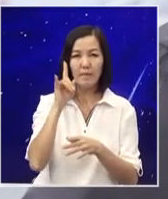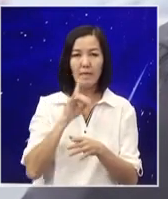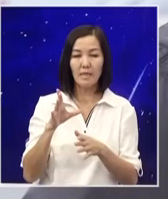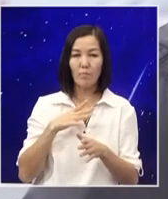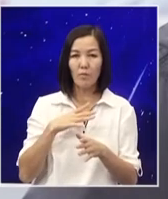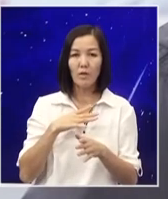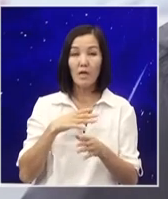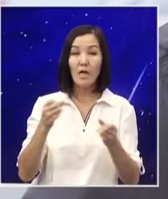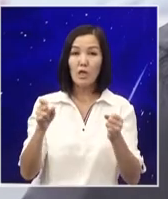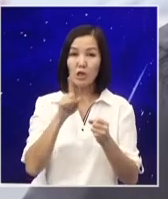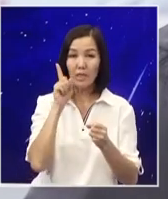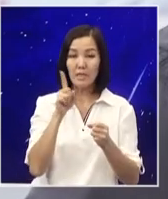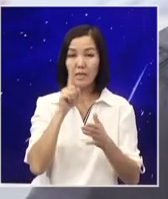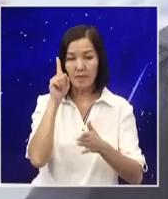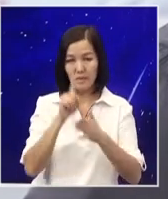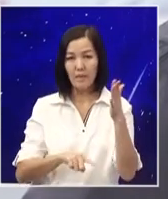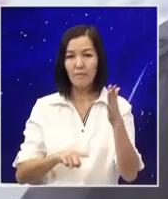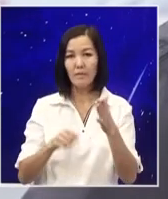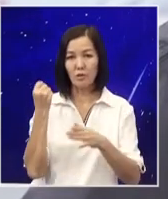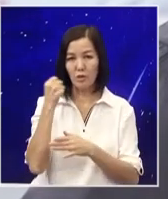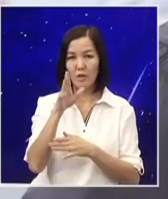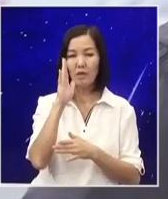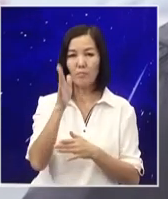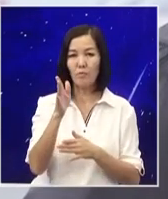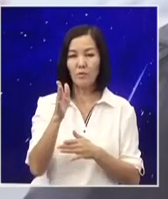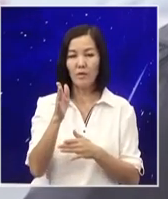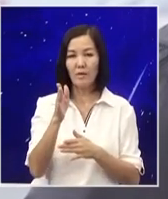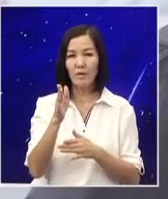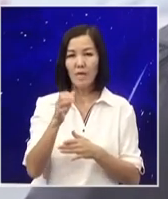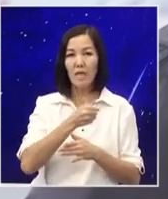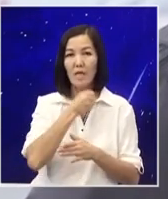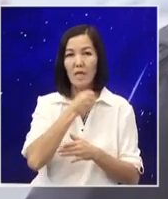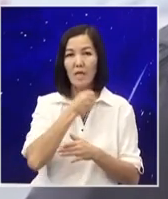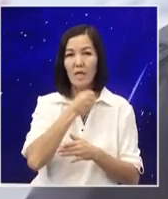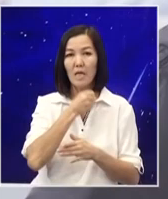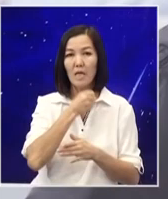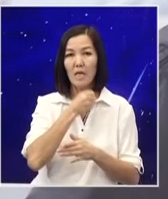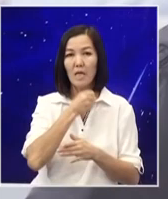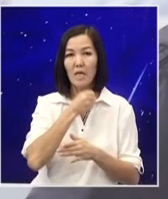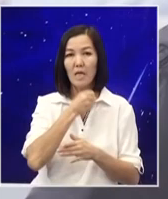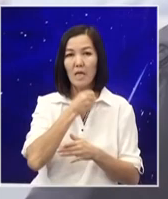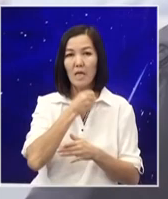Сол балаларға жастар арасында үміт күтеміз. Ересектер арасында Аманжолғы Нұр.